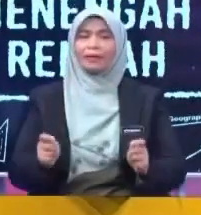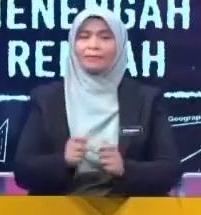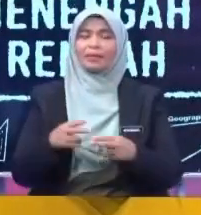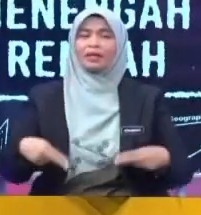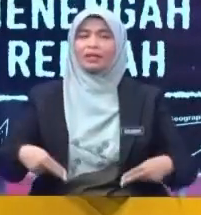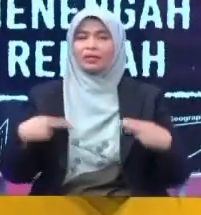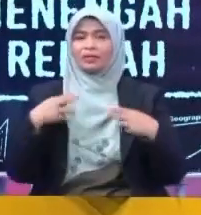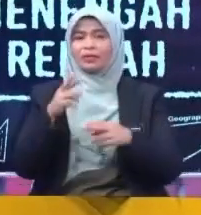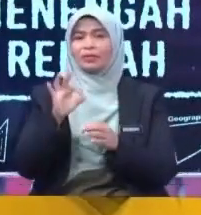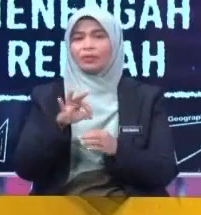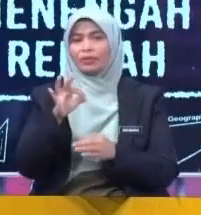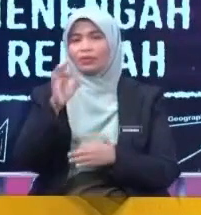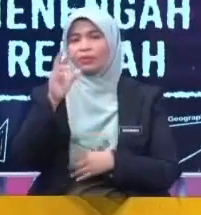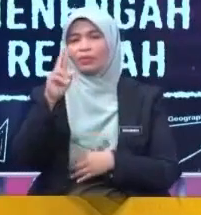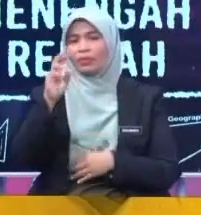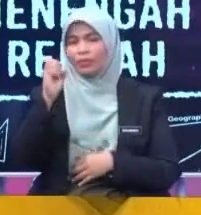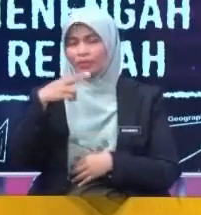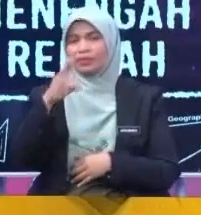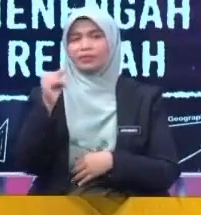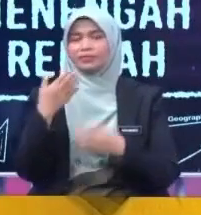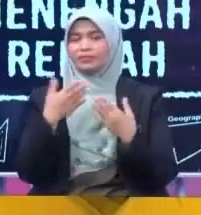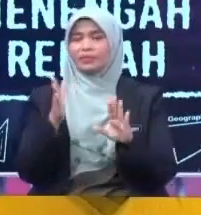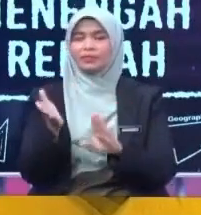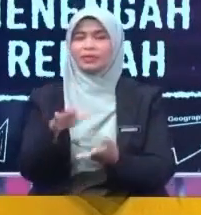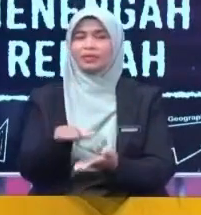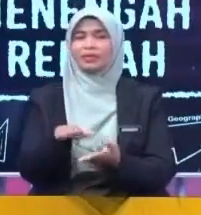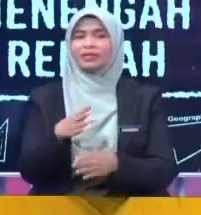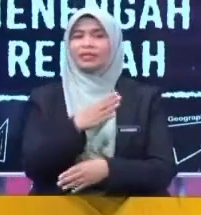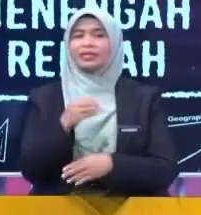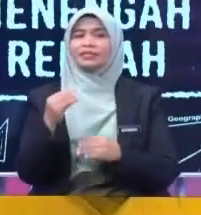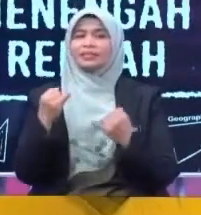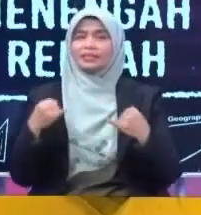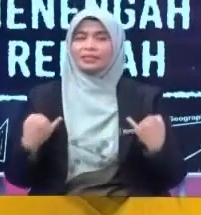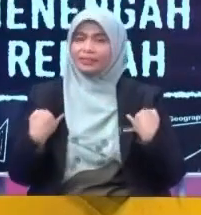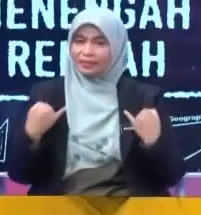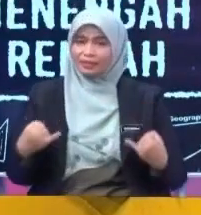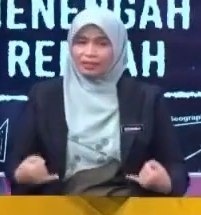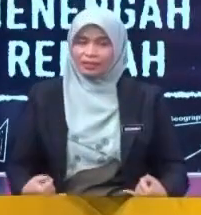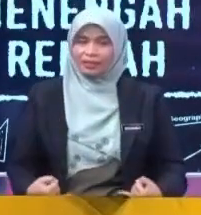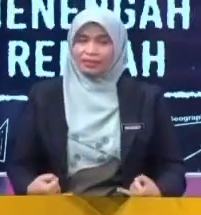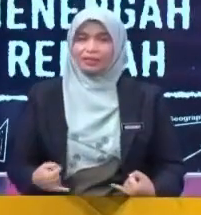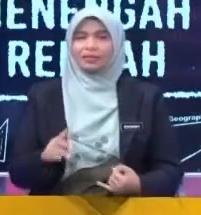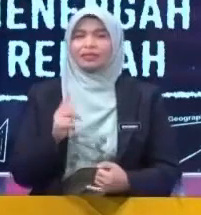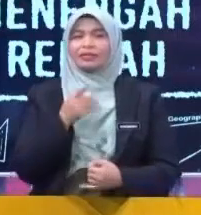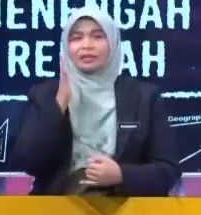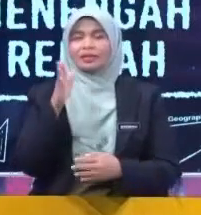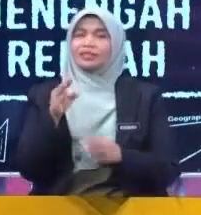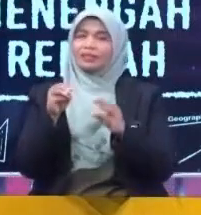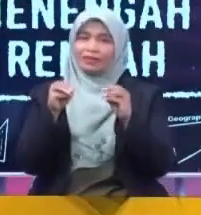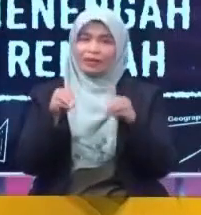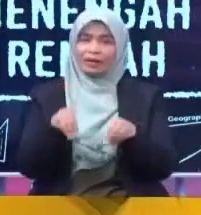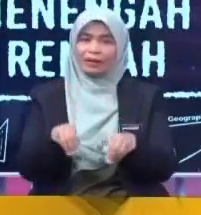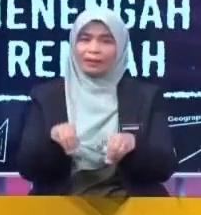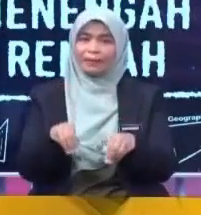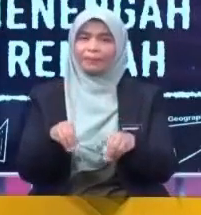yang telah meninggal dunia. Tetapi jasad seseorang bila kita meninggal, Kak Aiman, kita akan dikebumikan kan? Betul, Ustazah.